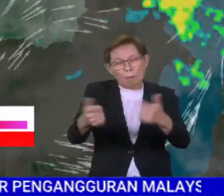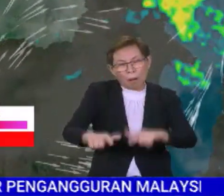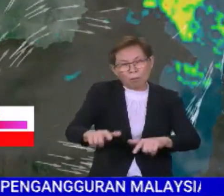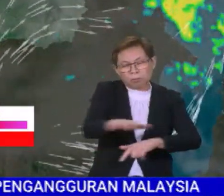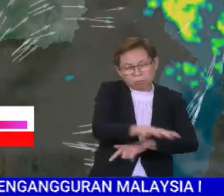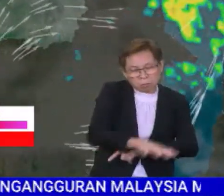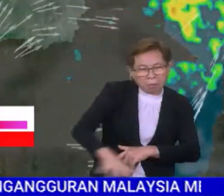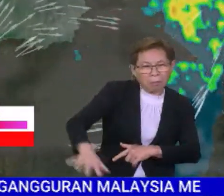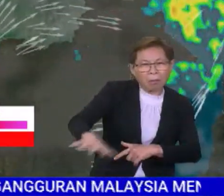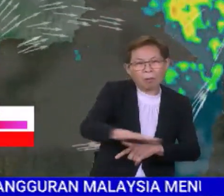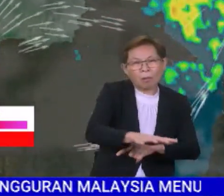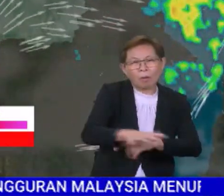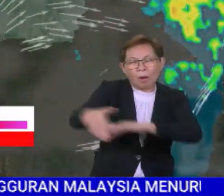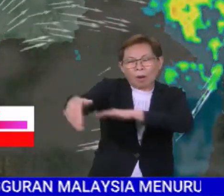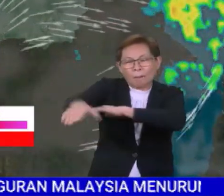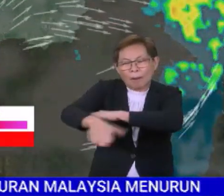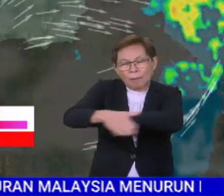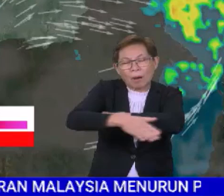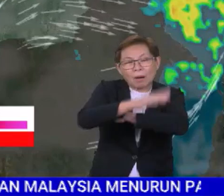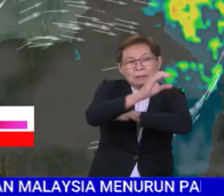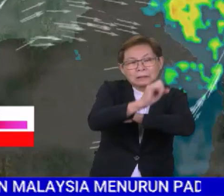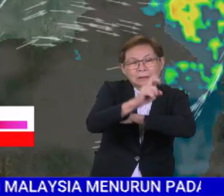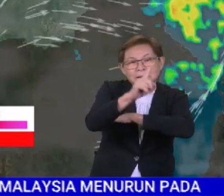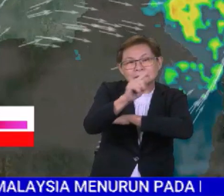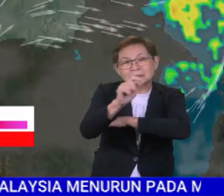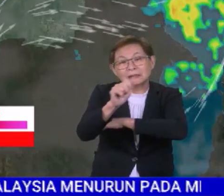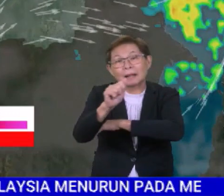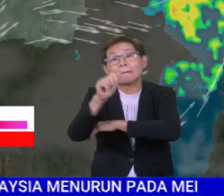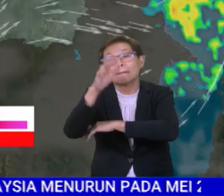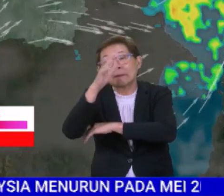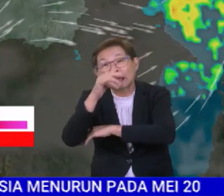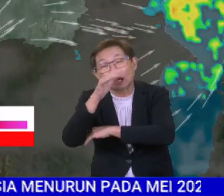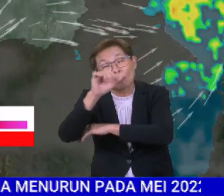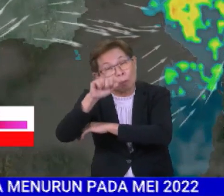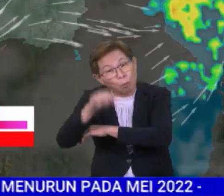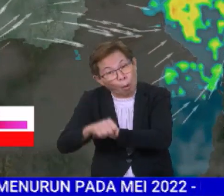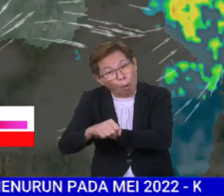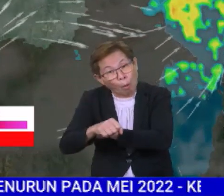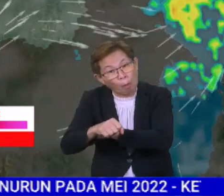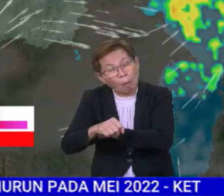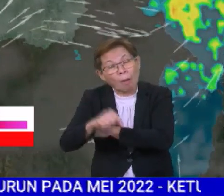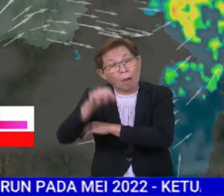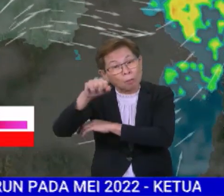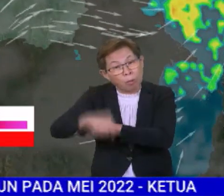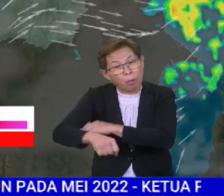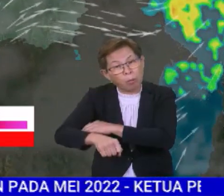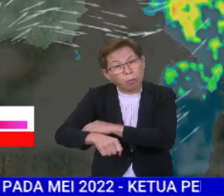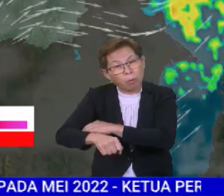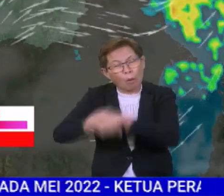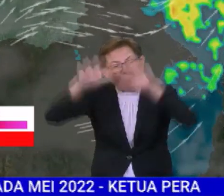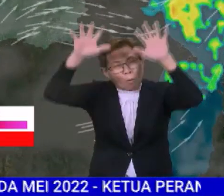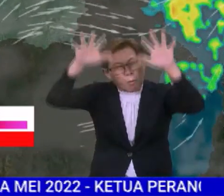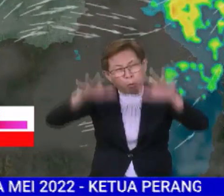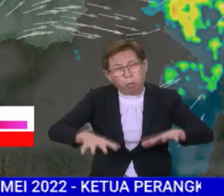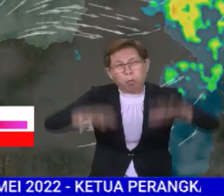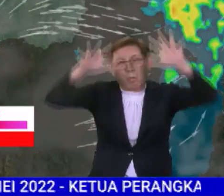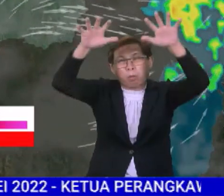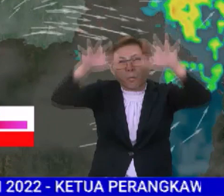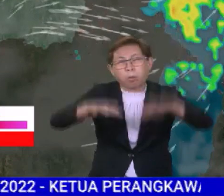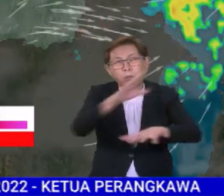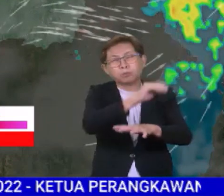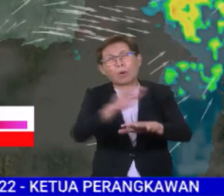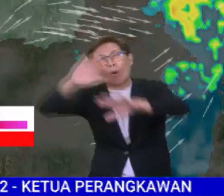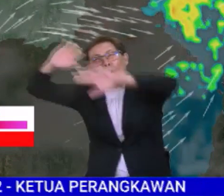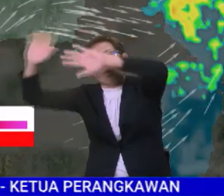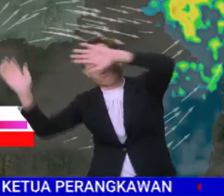sekitar kawasan perairan Selat Melaka, mana ianya boleh memberikan kesan keadaan hujan lebat beserta